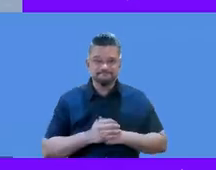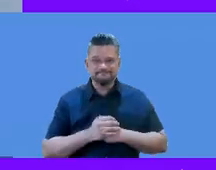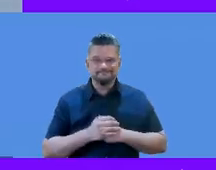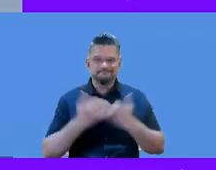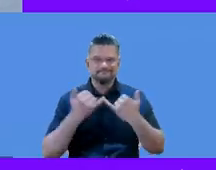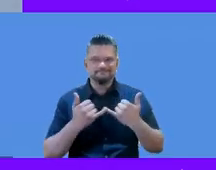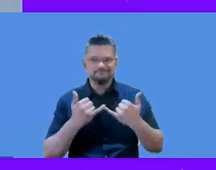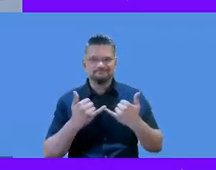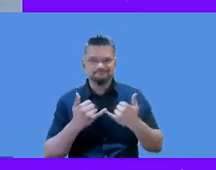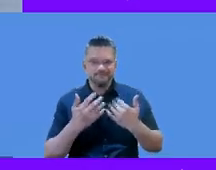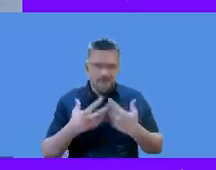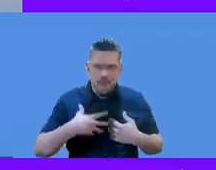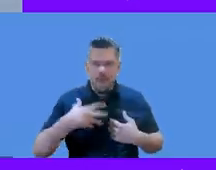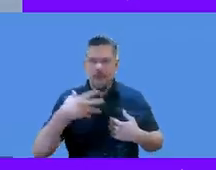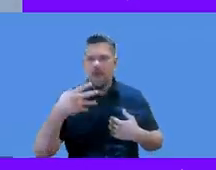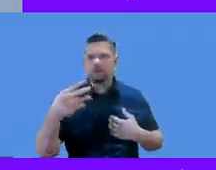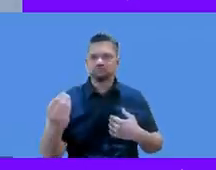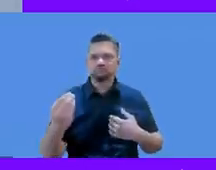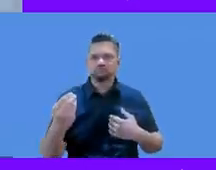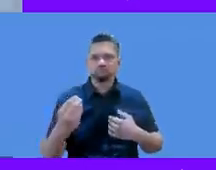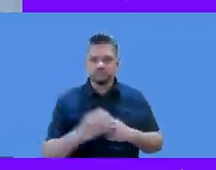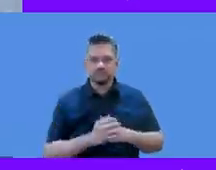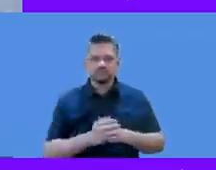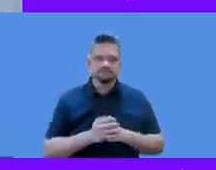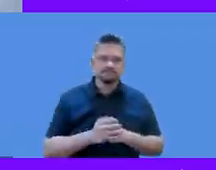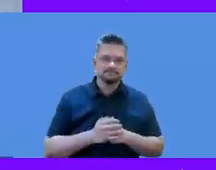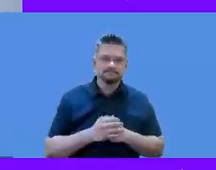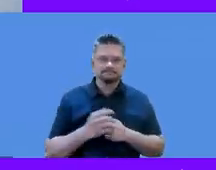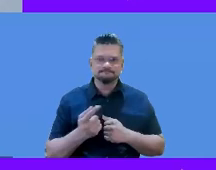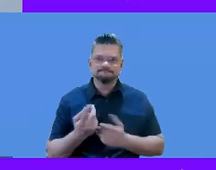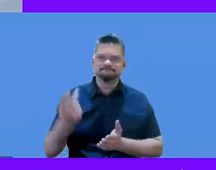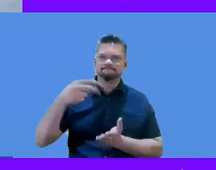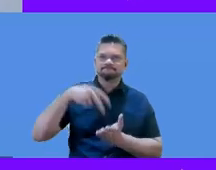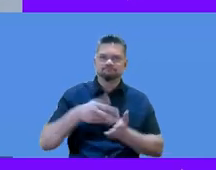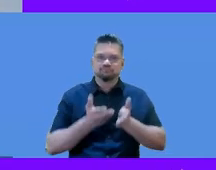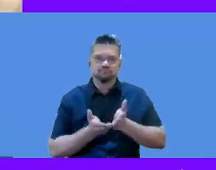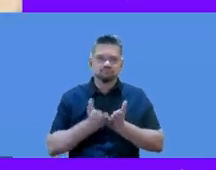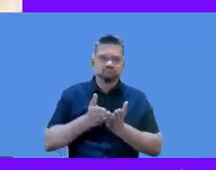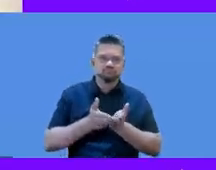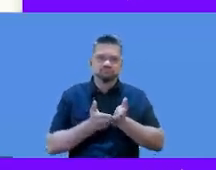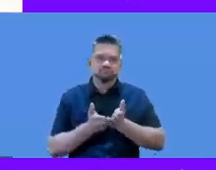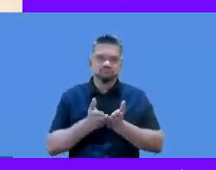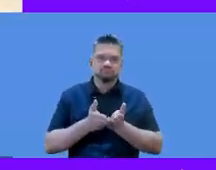ngubu ubwato uko bumeze njye kubusanganira hanyuma mbwicaremo